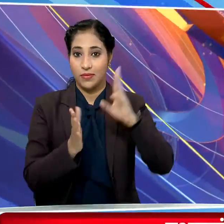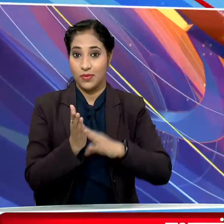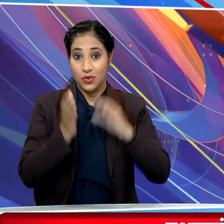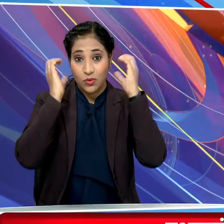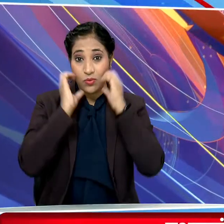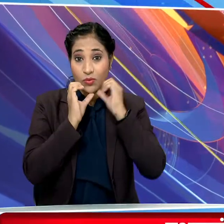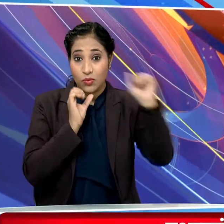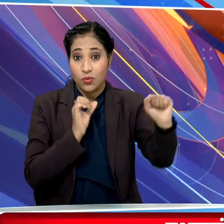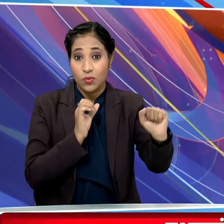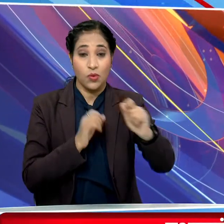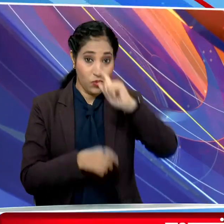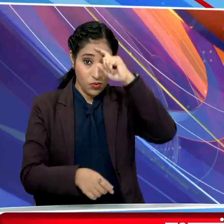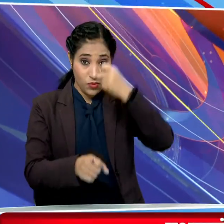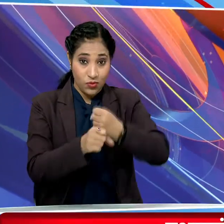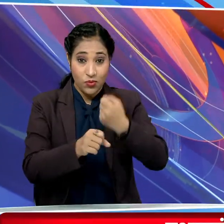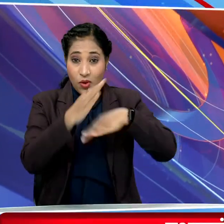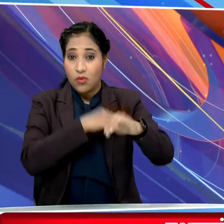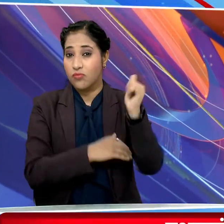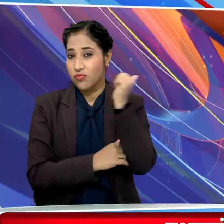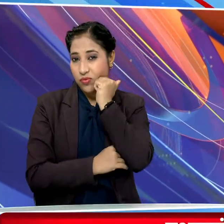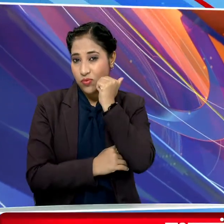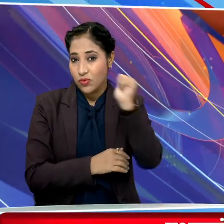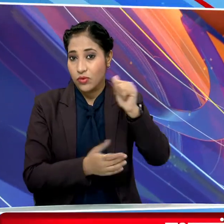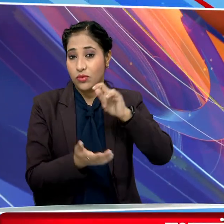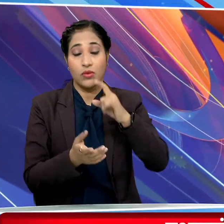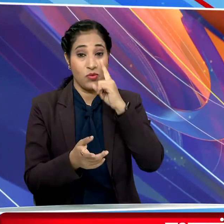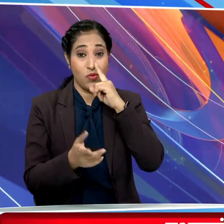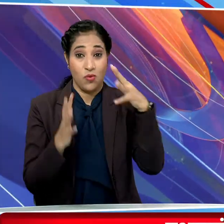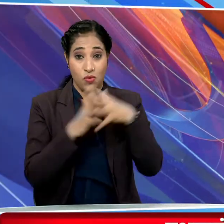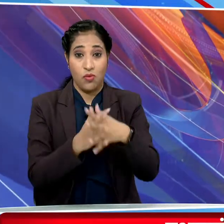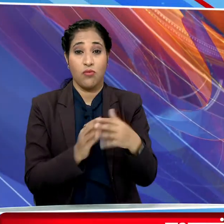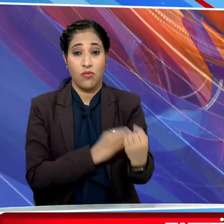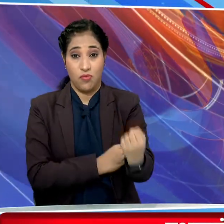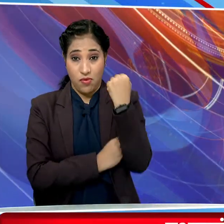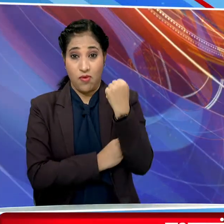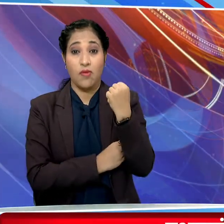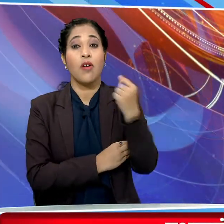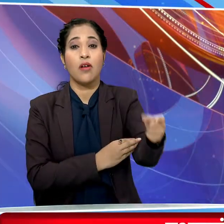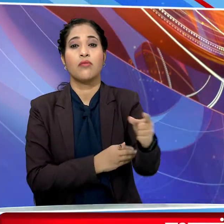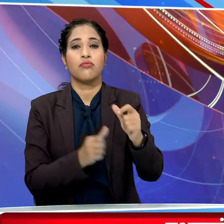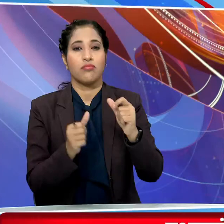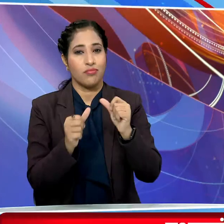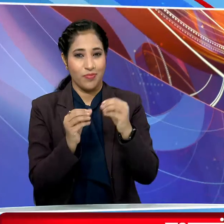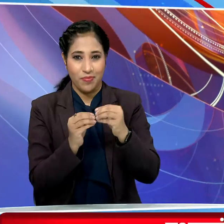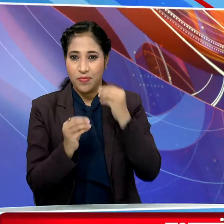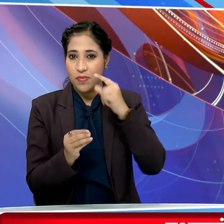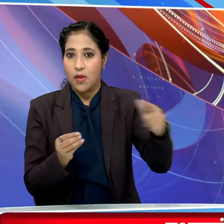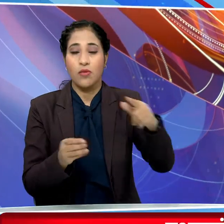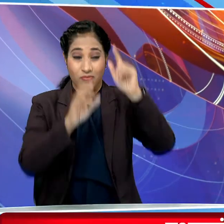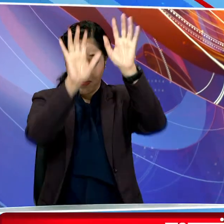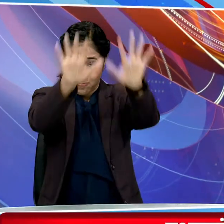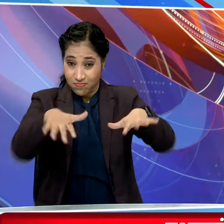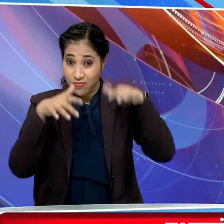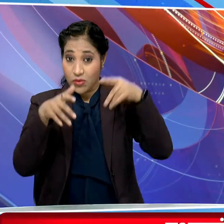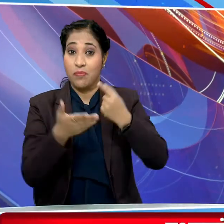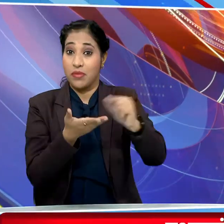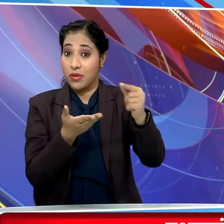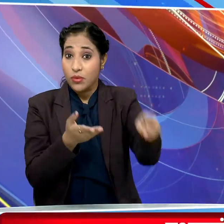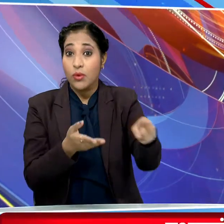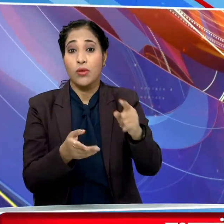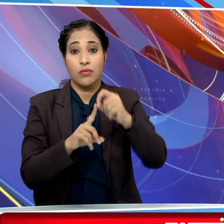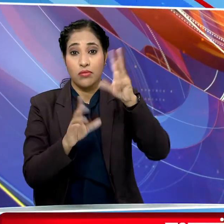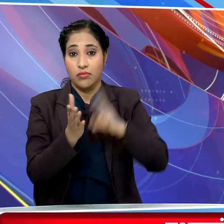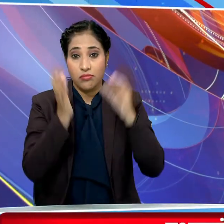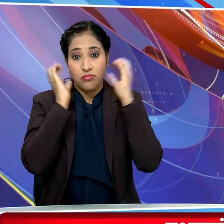प्रधानमंत्री नरेंद्र मोदी ने गुजरात के वडोदरा में नारी शक्ति वंदन जनसभा को किया संबोधित। प्रधानमंत्री ने लोकसभा